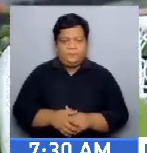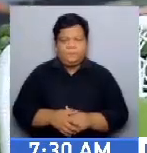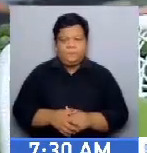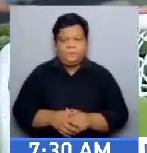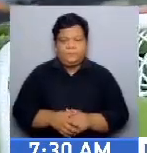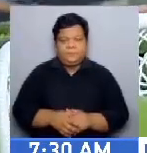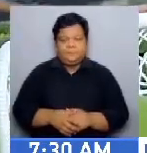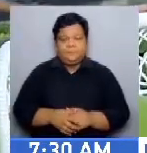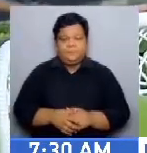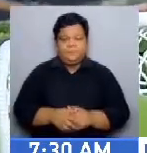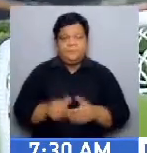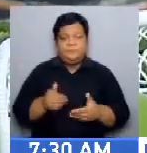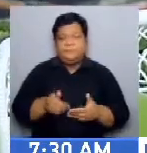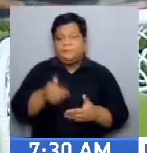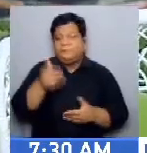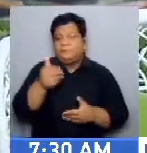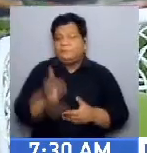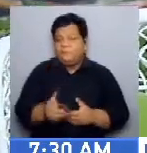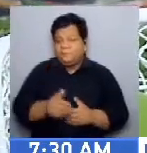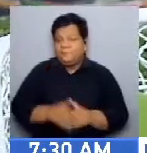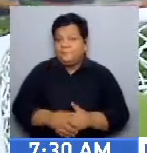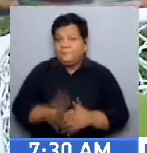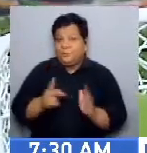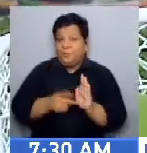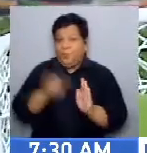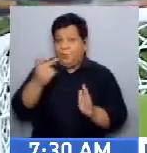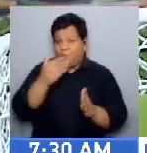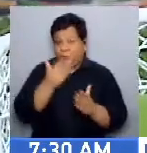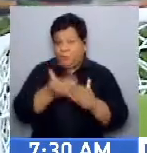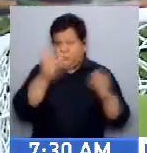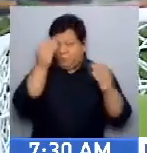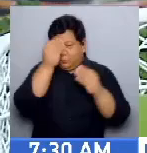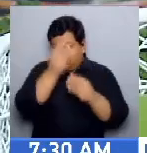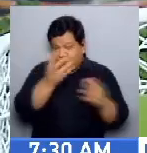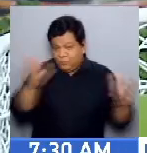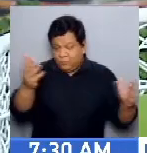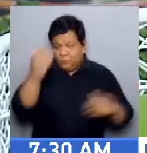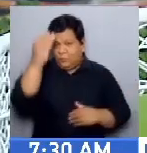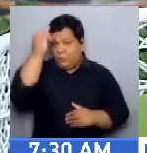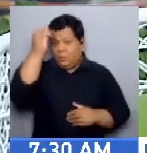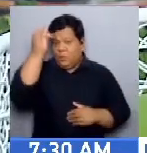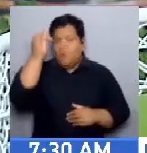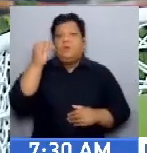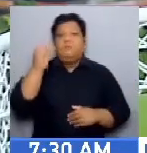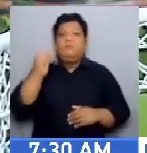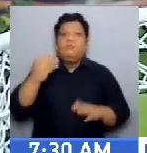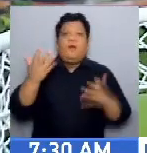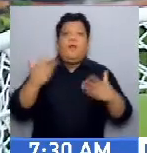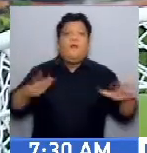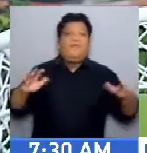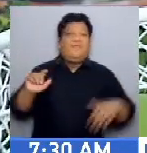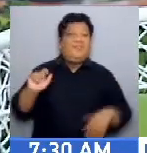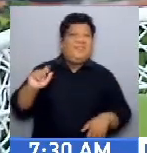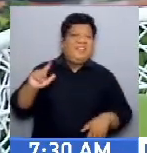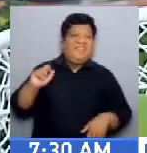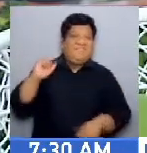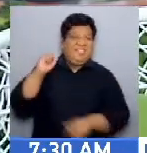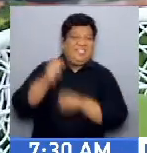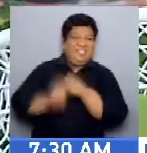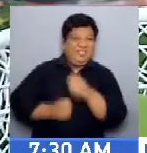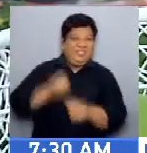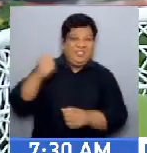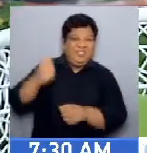Samantala, double good news! Dahil matapos ang 11 taon, muling magko-concert sa Pilipinas